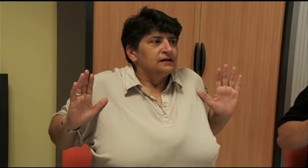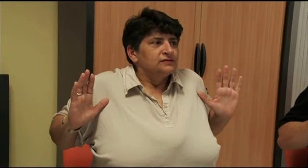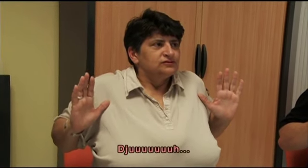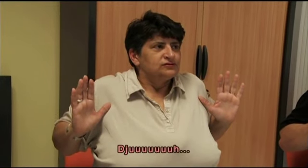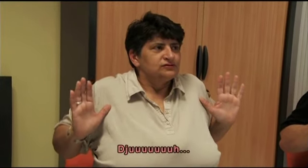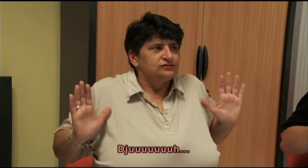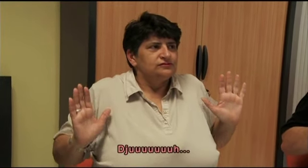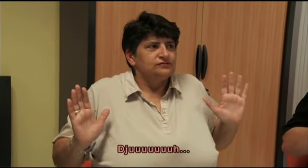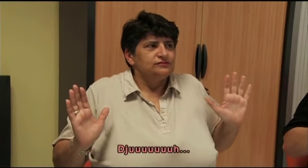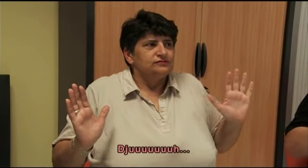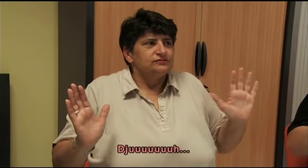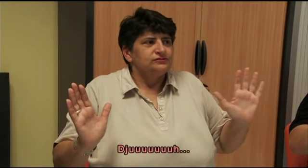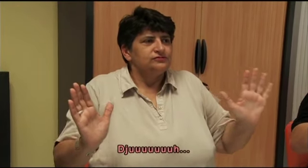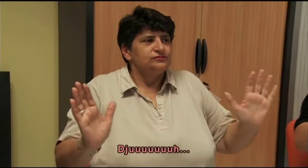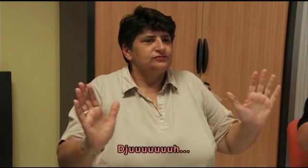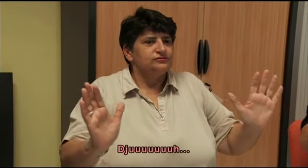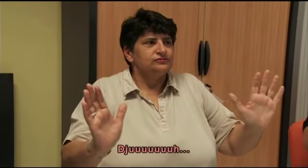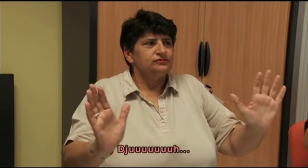modifier.